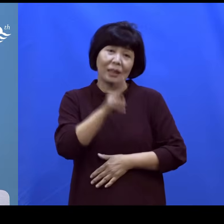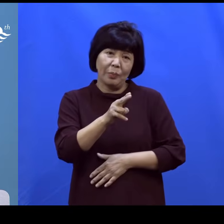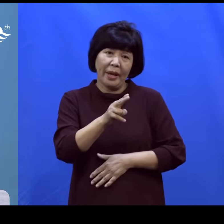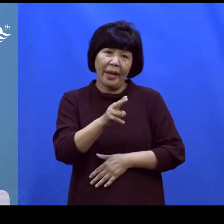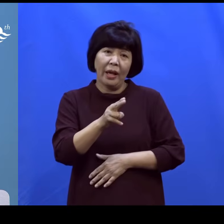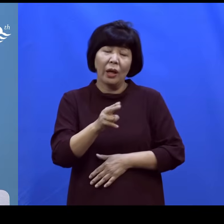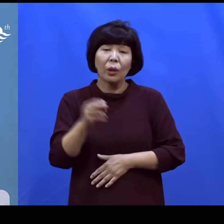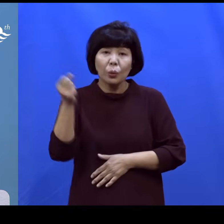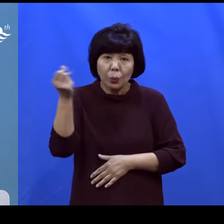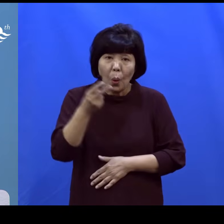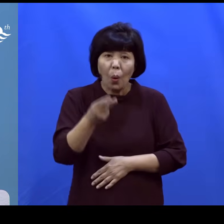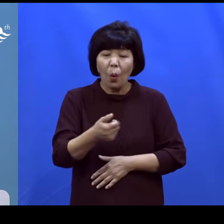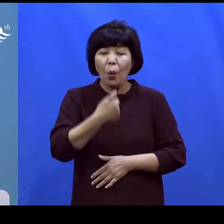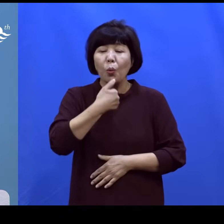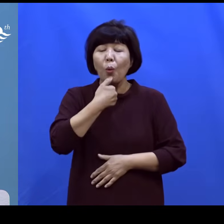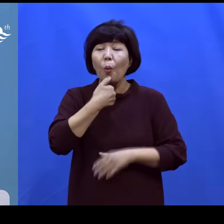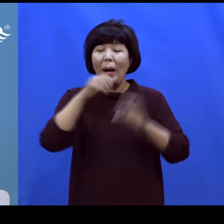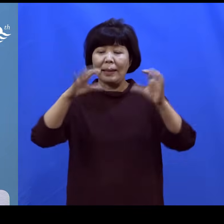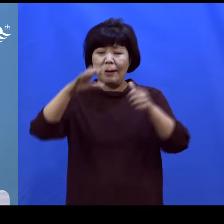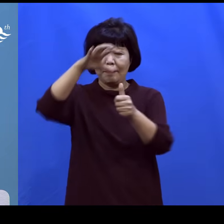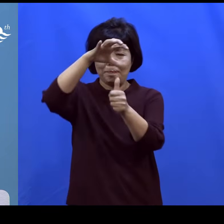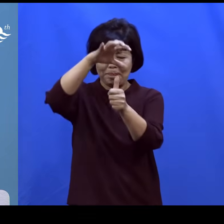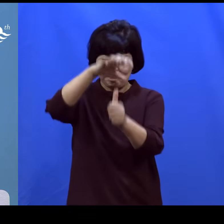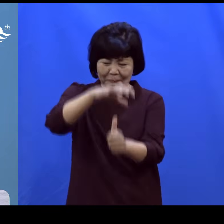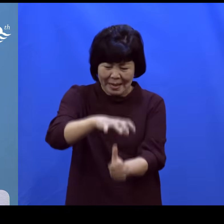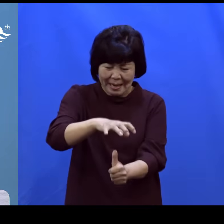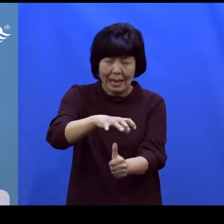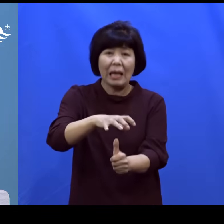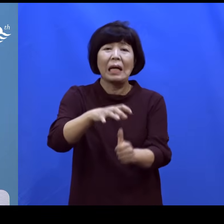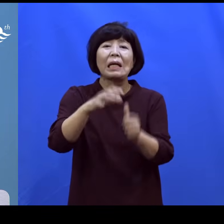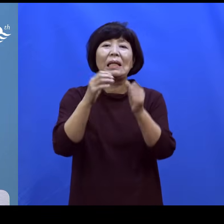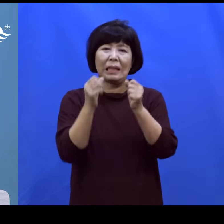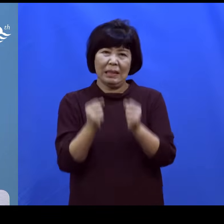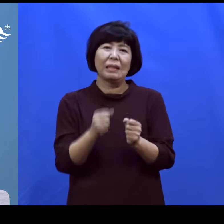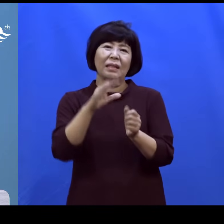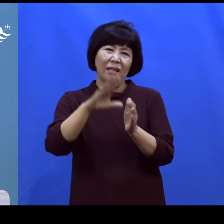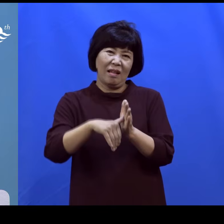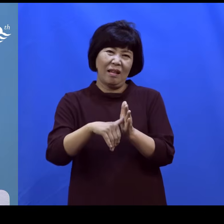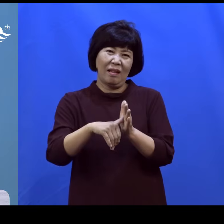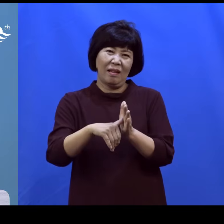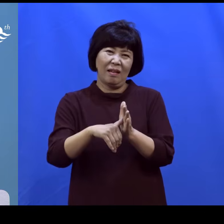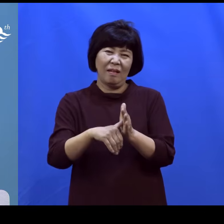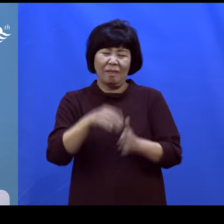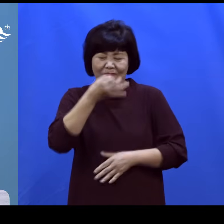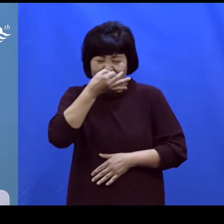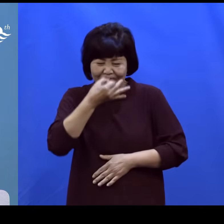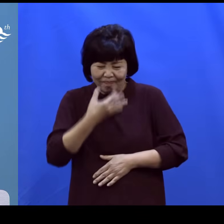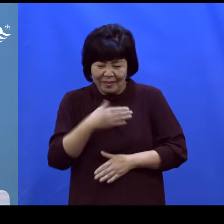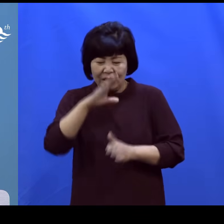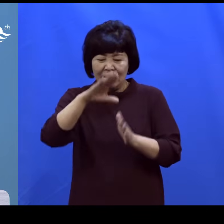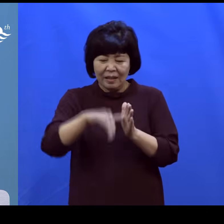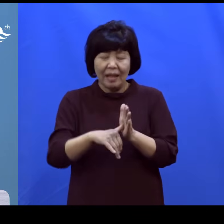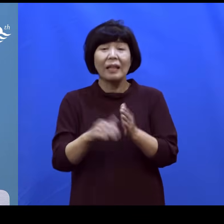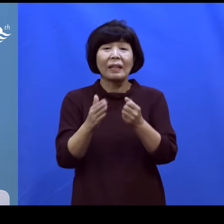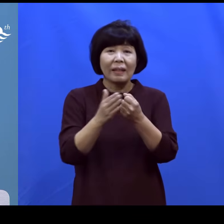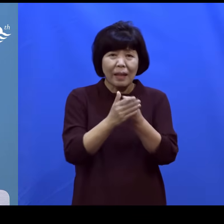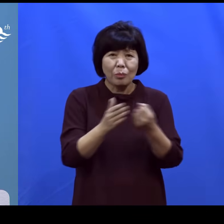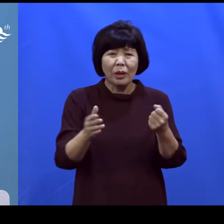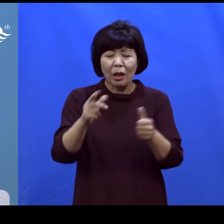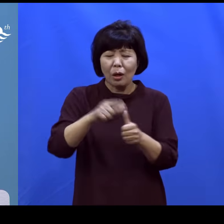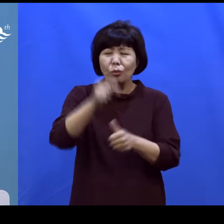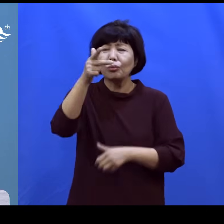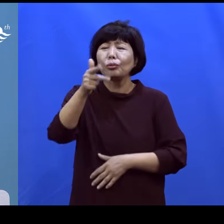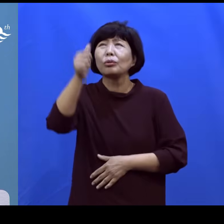지배 아래 있었고 백성들은 그 로마의 지배하에 허덕이고 있던 그 시대에 그들은 오랫동안